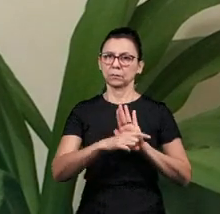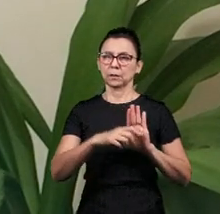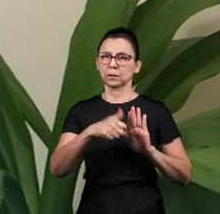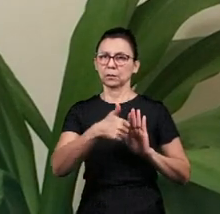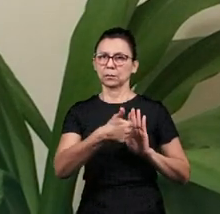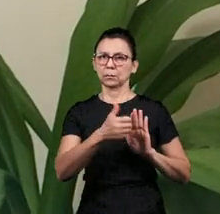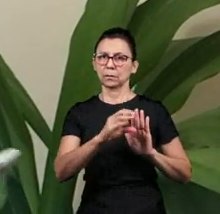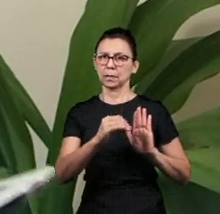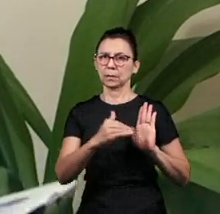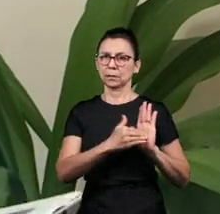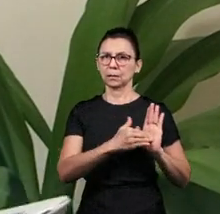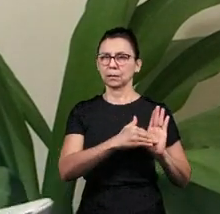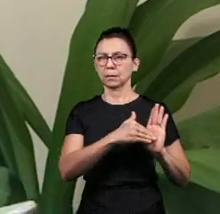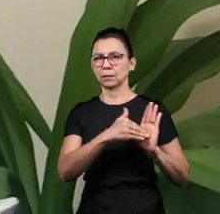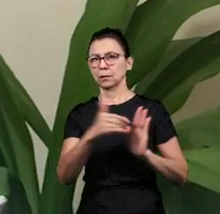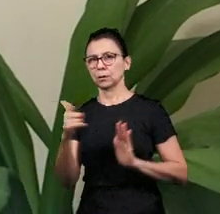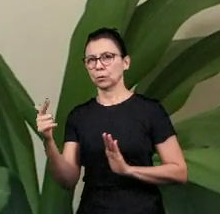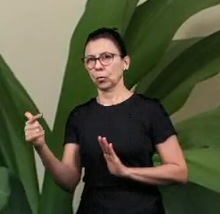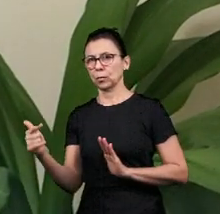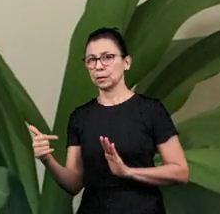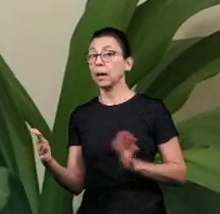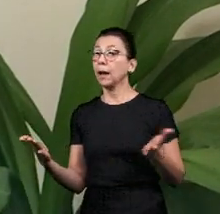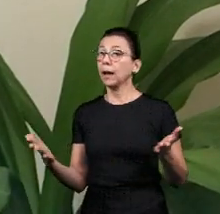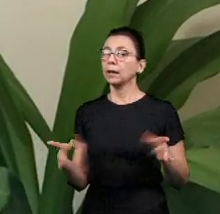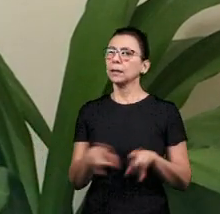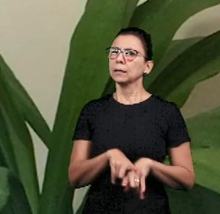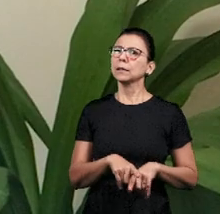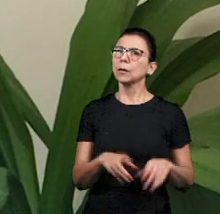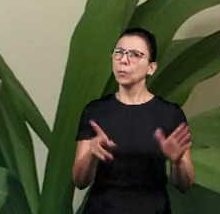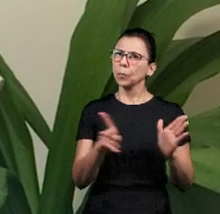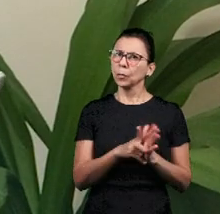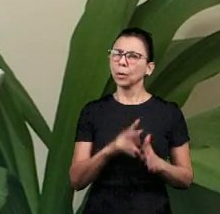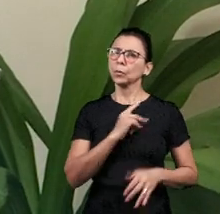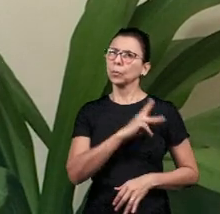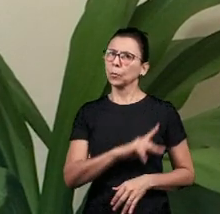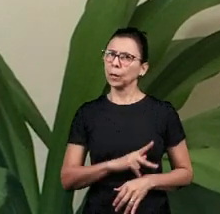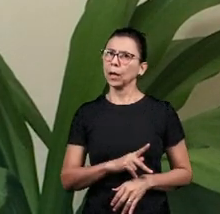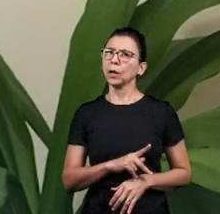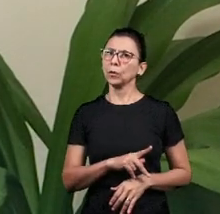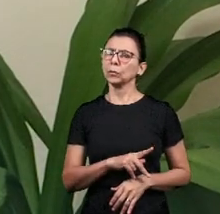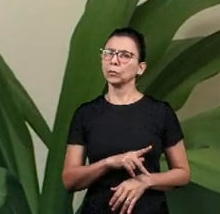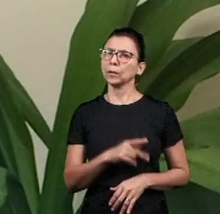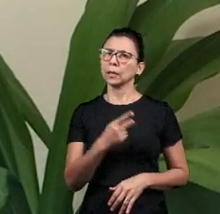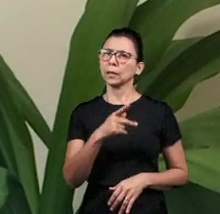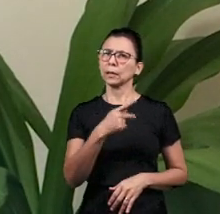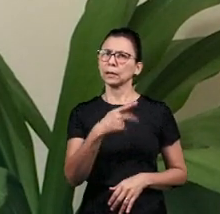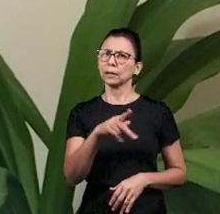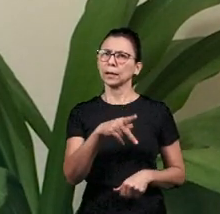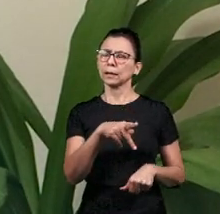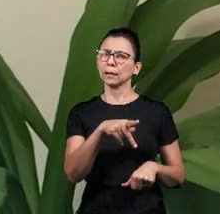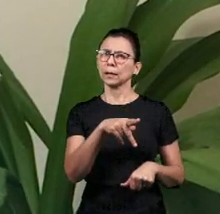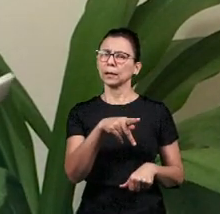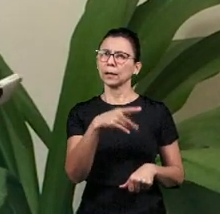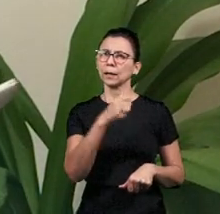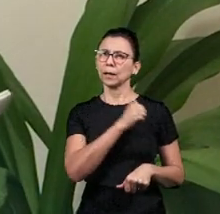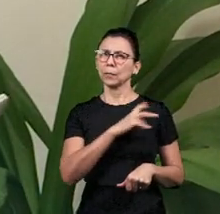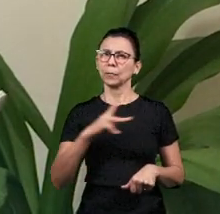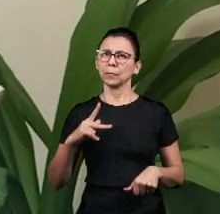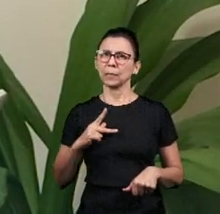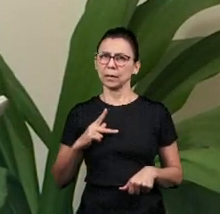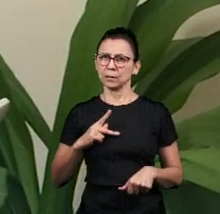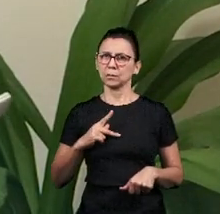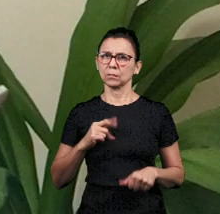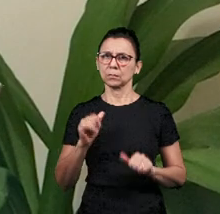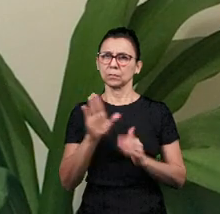12. C'est bien que l'apôtre Paul lui-même, il est appelé d'apôtre. Un mot qui se trouve en 1 Corinthiens, chapitre